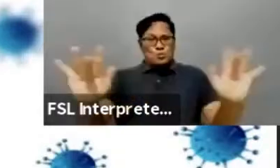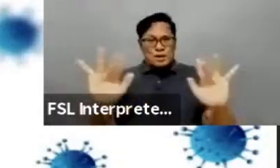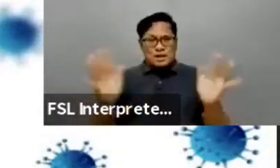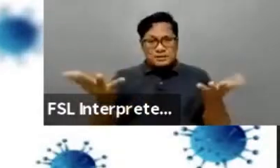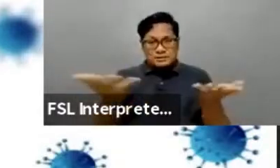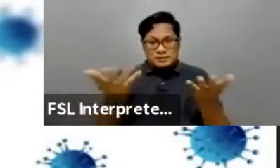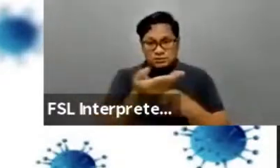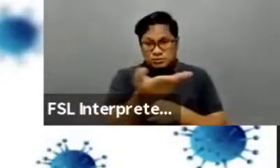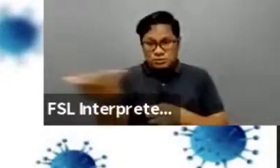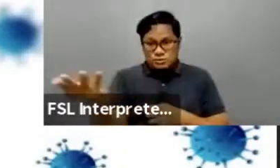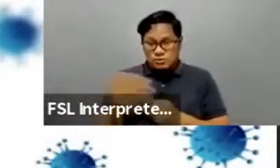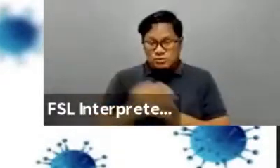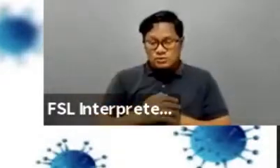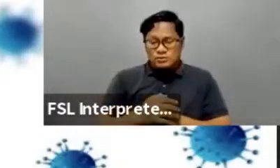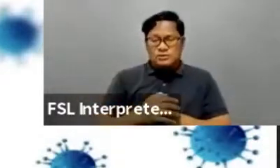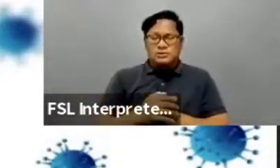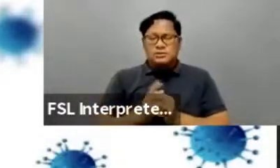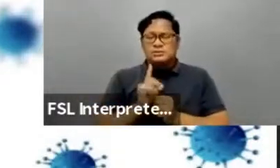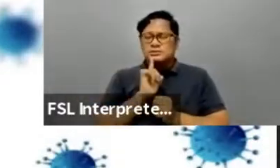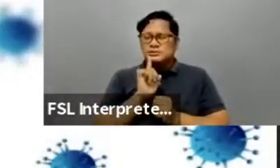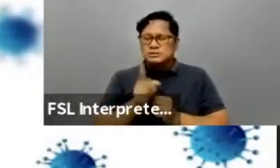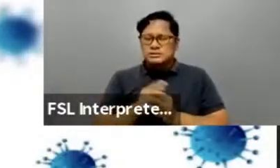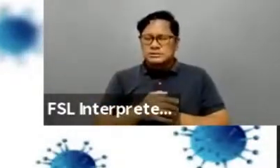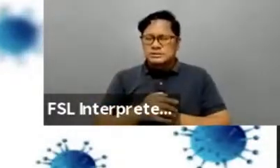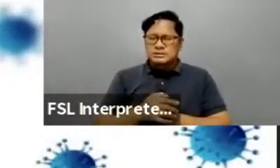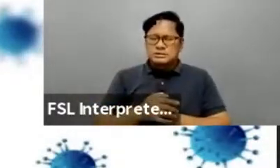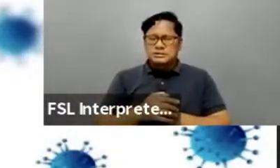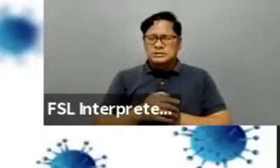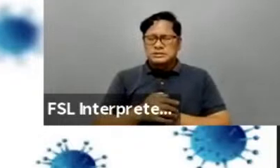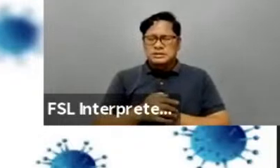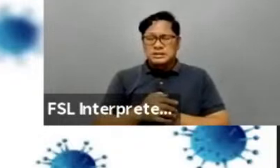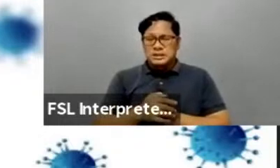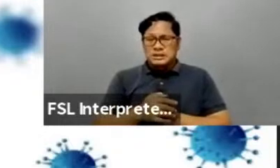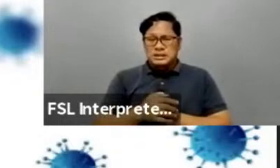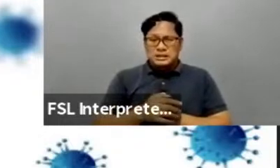sure, na hindi